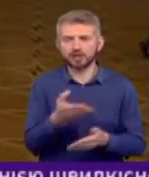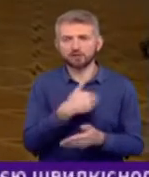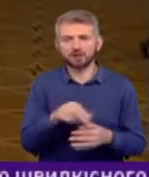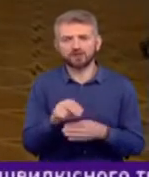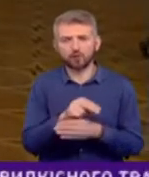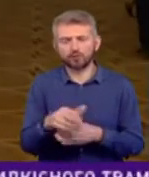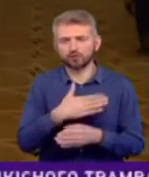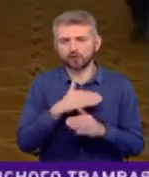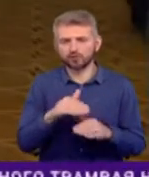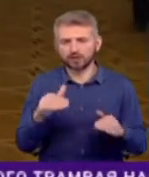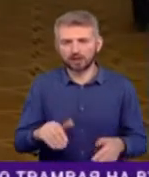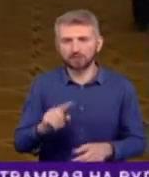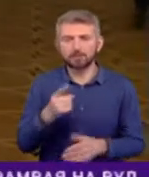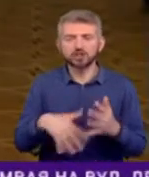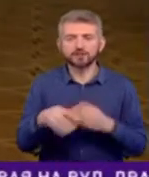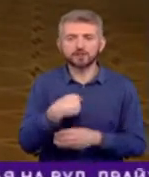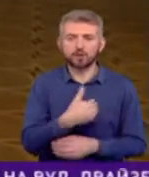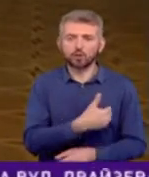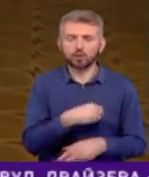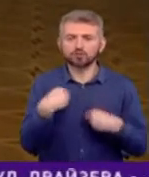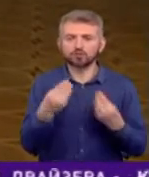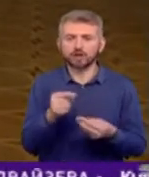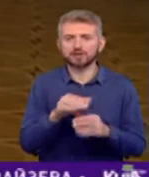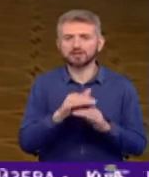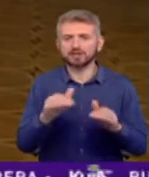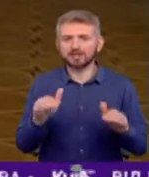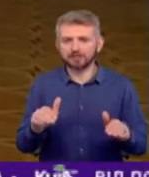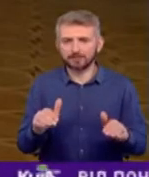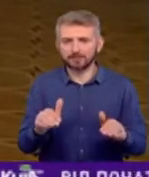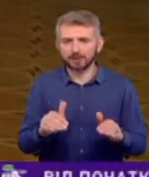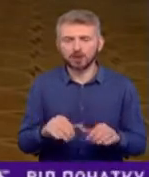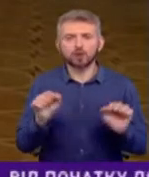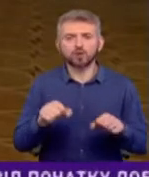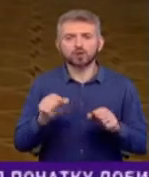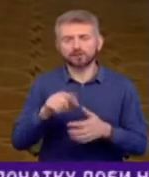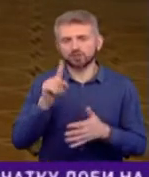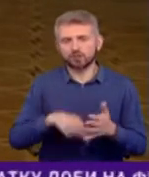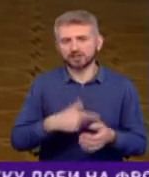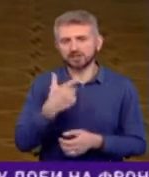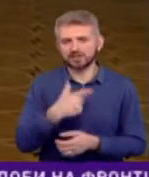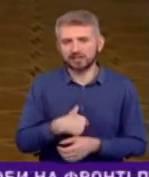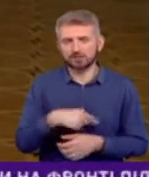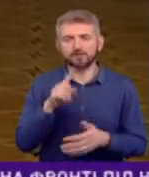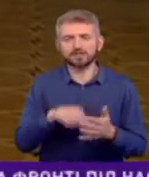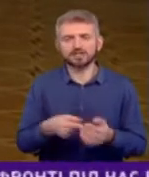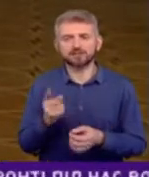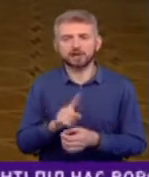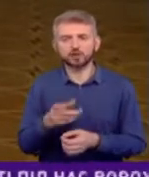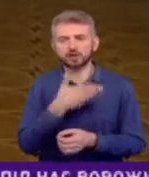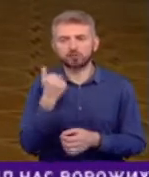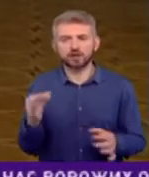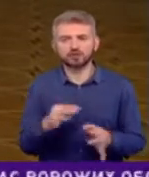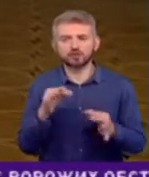виховуємо наших дітей. Перш за все, ми хочемо дати цим діткам можливість повірити в себе, вірити в те, що немає